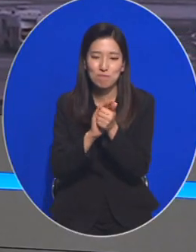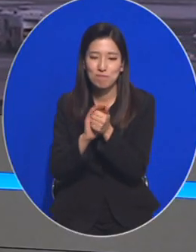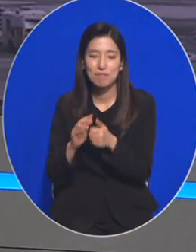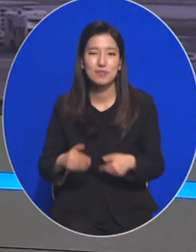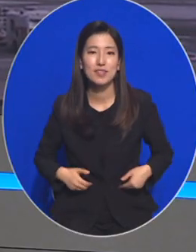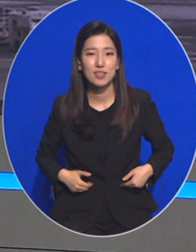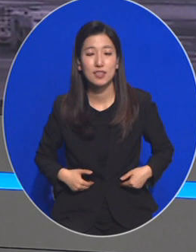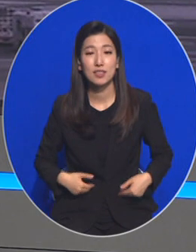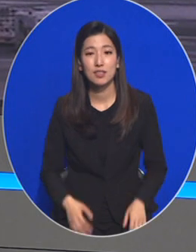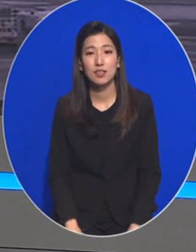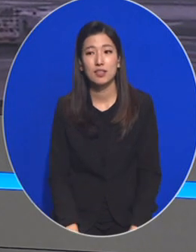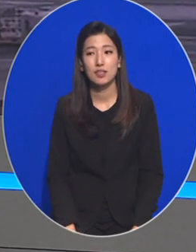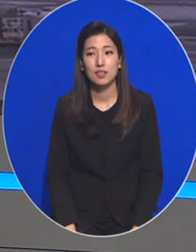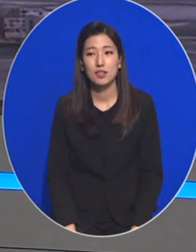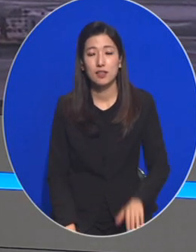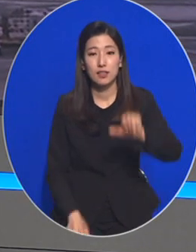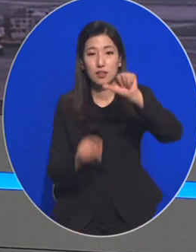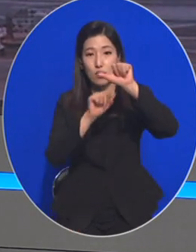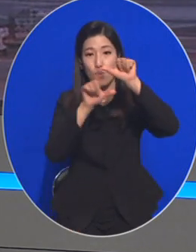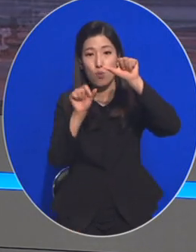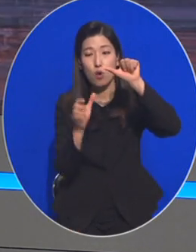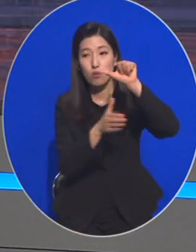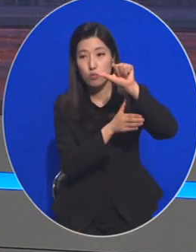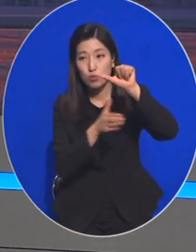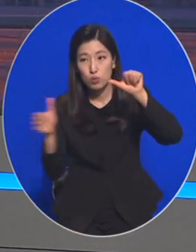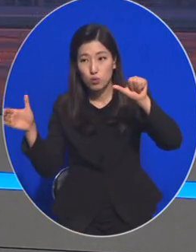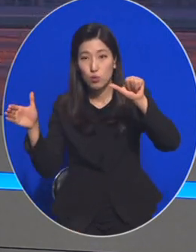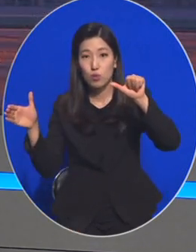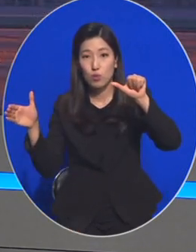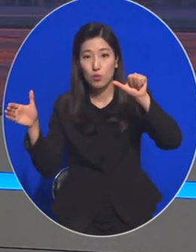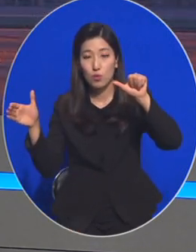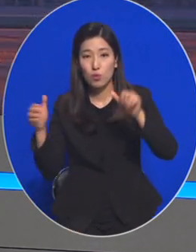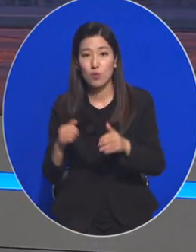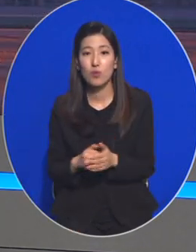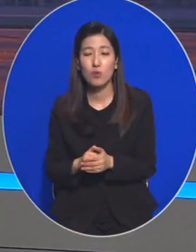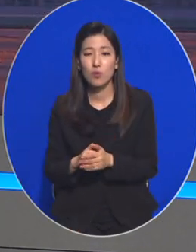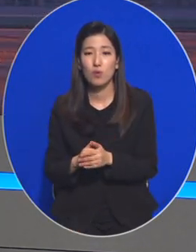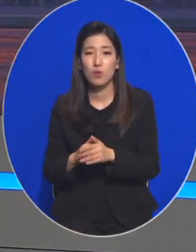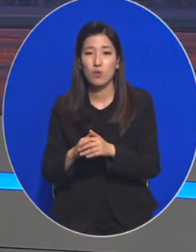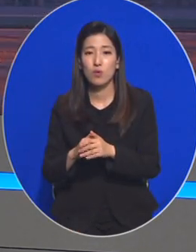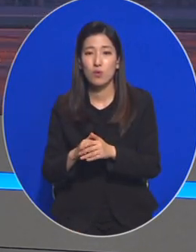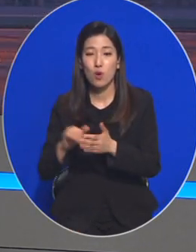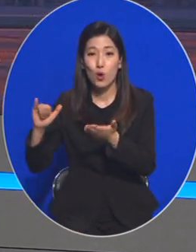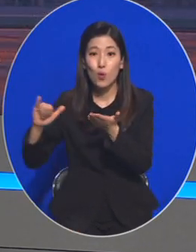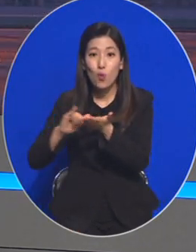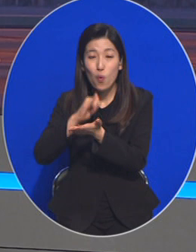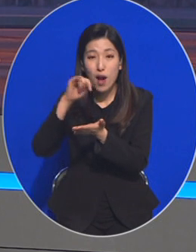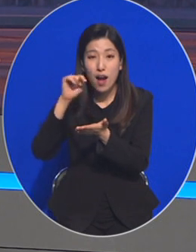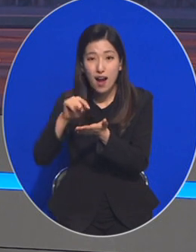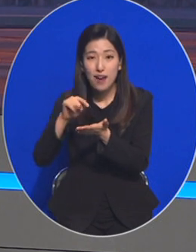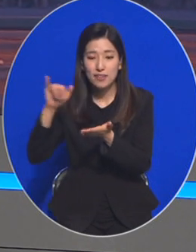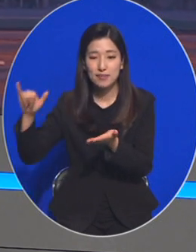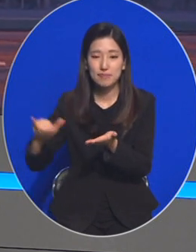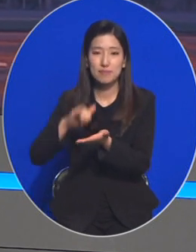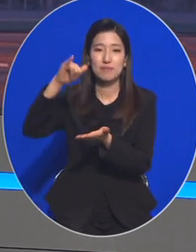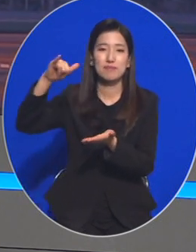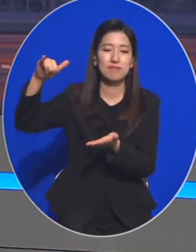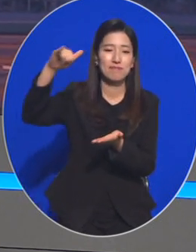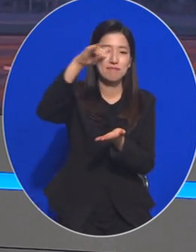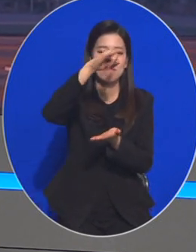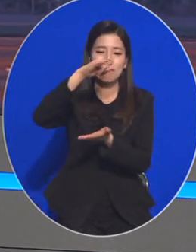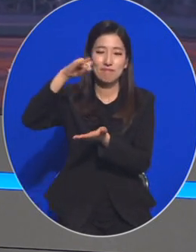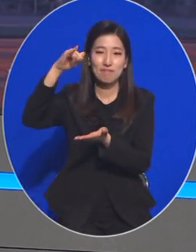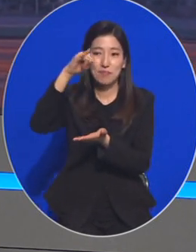다음 달부터 김포와 대구, 김해공항도 무착륙 관광 비행이 가능해집니다. 코로나19 시대의 여행, 어떤